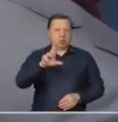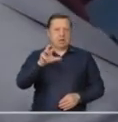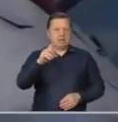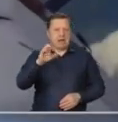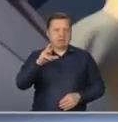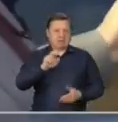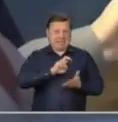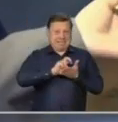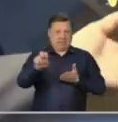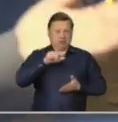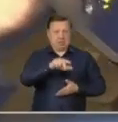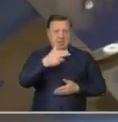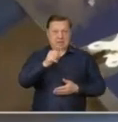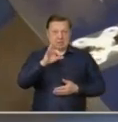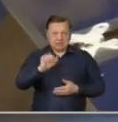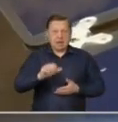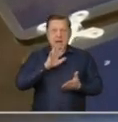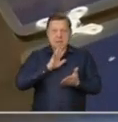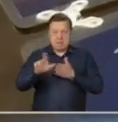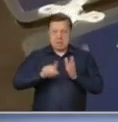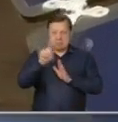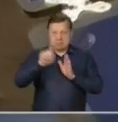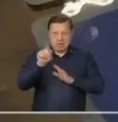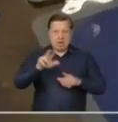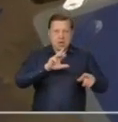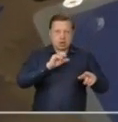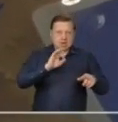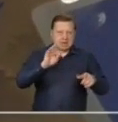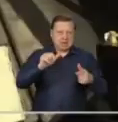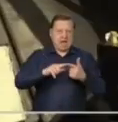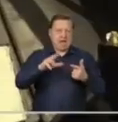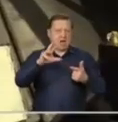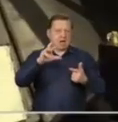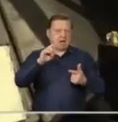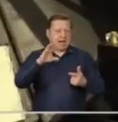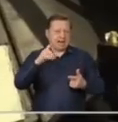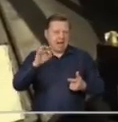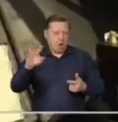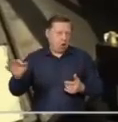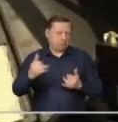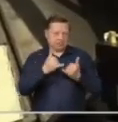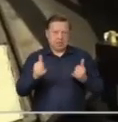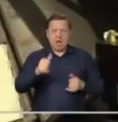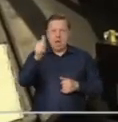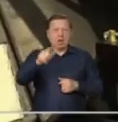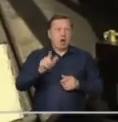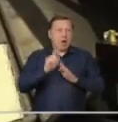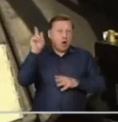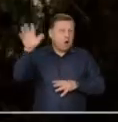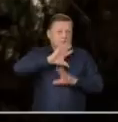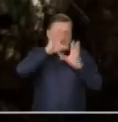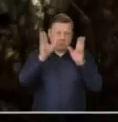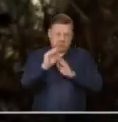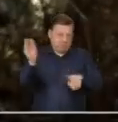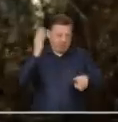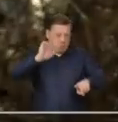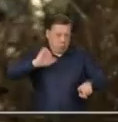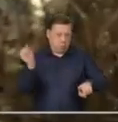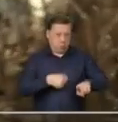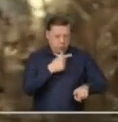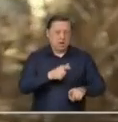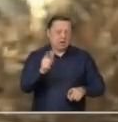NASA, pracował przy 15 misjach kosmicznych takich jak Rosetta, Galileo czy Ulysses. Kosmos nie ma przed nim tajemnic. Swoją wiedzą dzieli się z czytelnikami na kartach